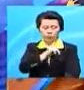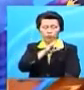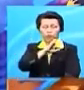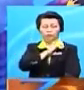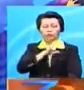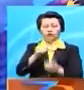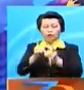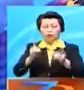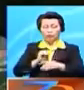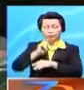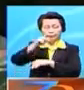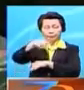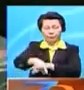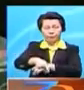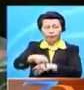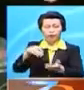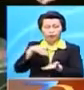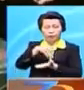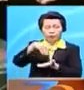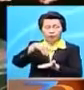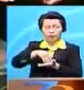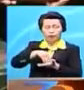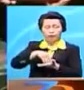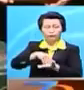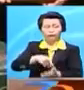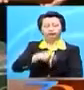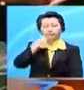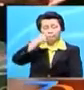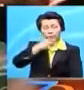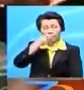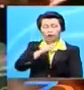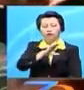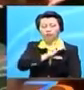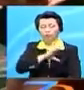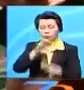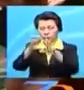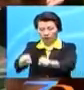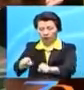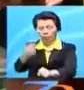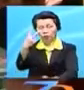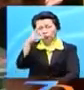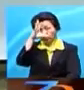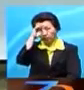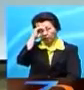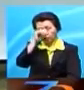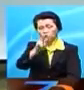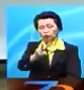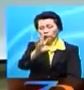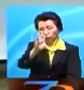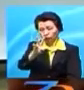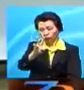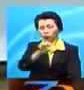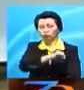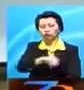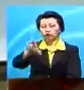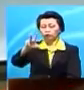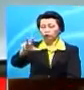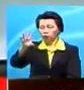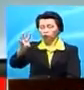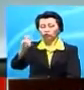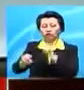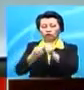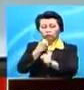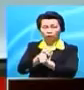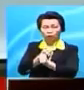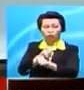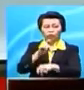Daerah Seberang Perai Tengah ACP Nick Rose Azhan Nick Abdul Hamid berkata polis menahan dua lelaki berusia 27 dan 37 tahun